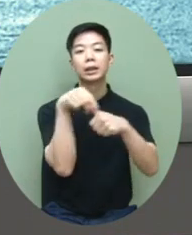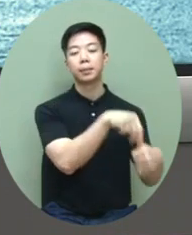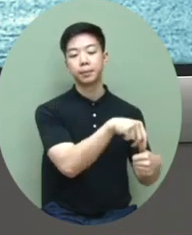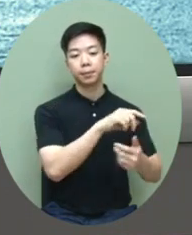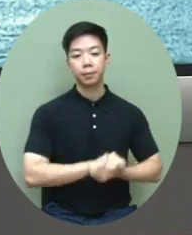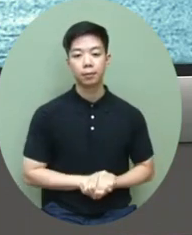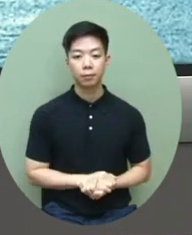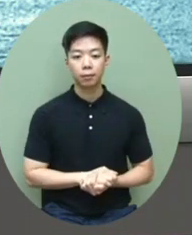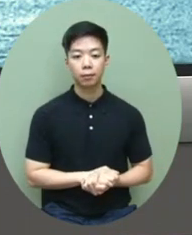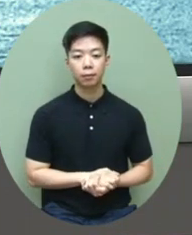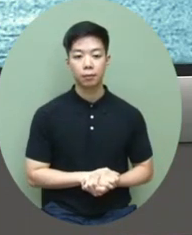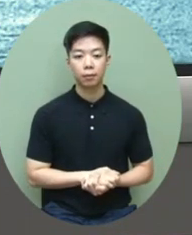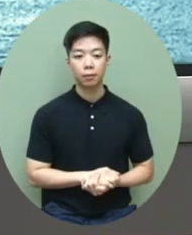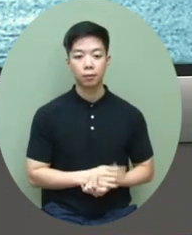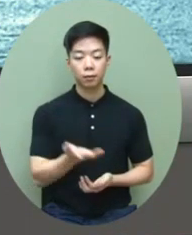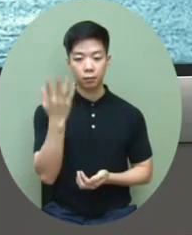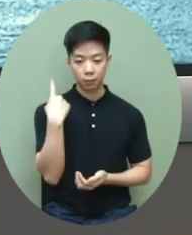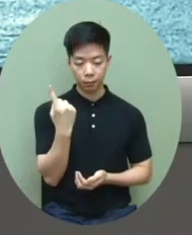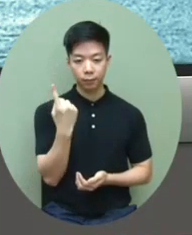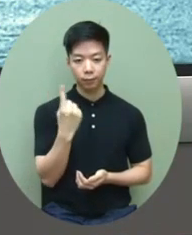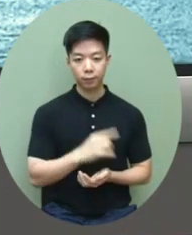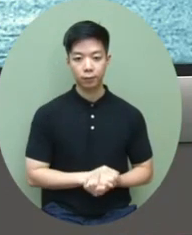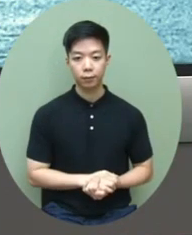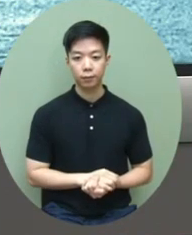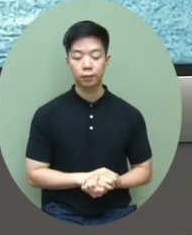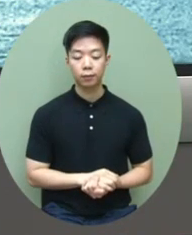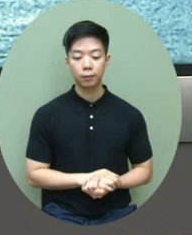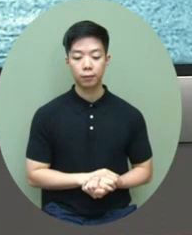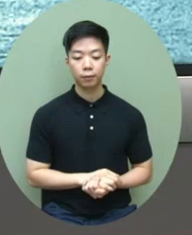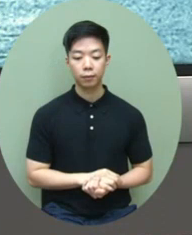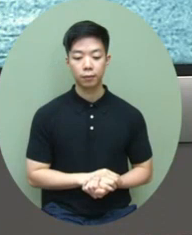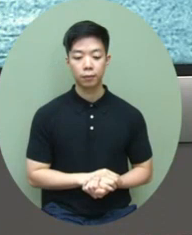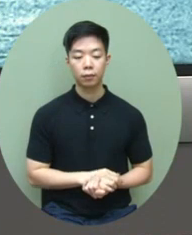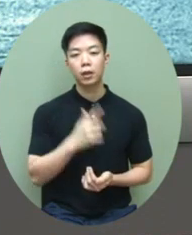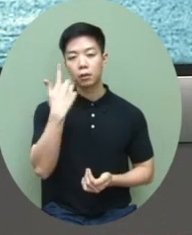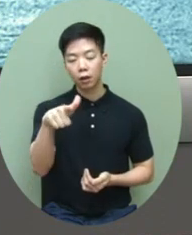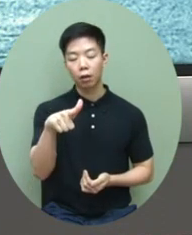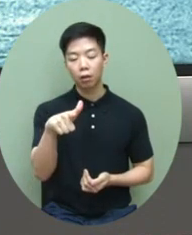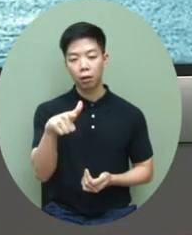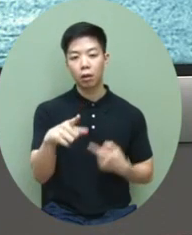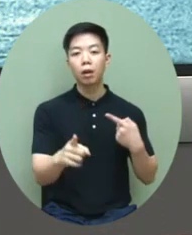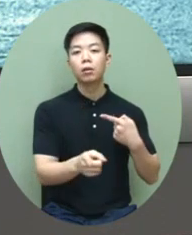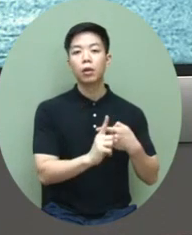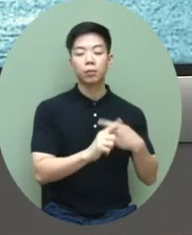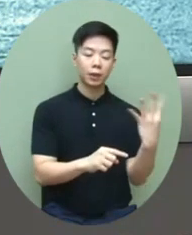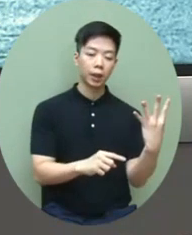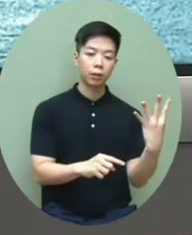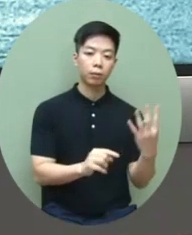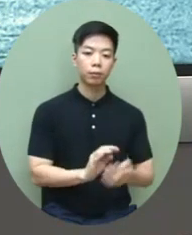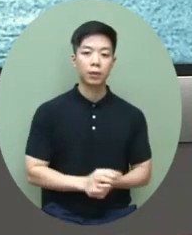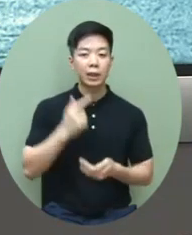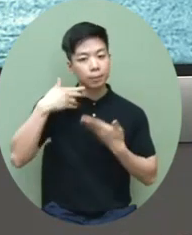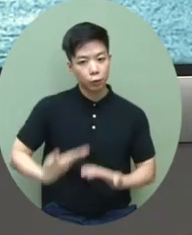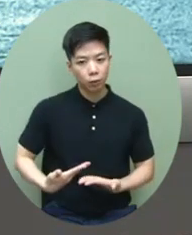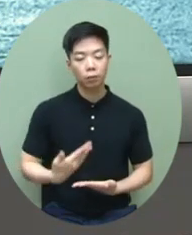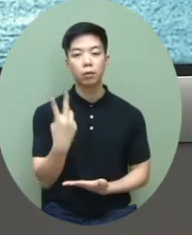病人。昨天就新呈報了4名的病人情況危殆，2名的病人呢情況